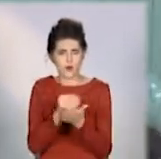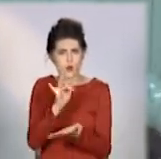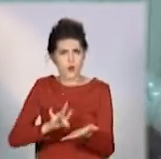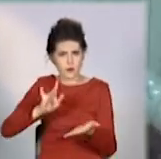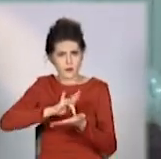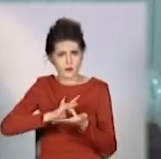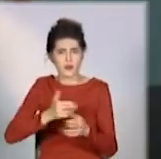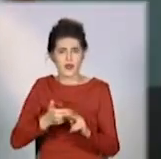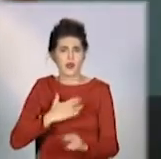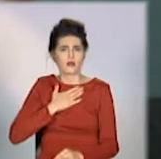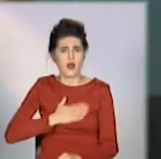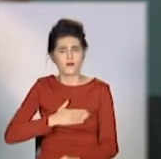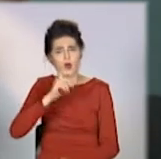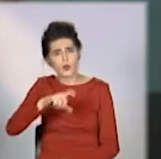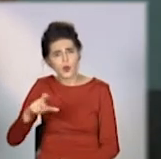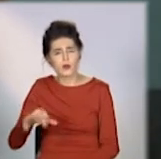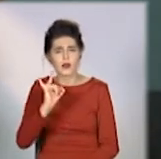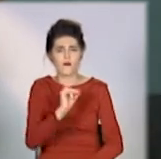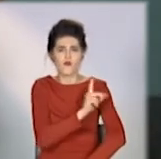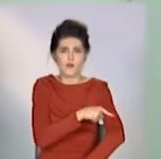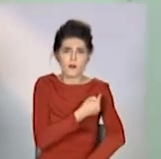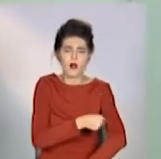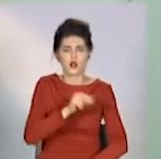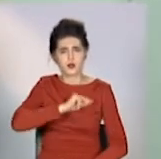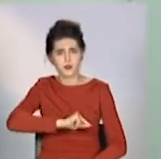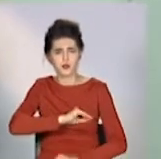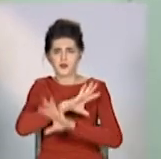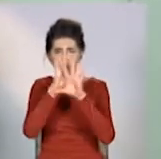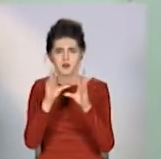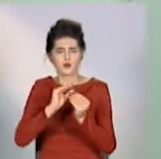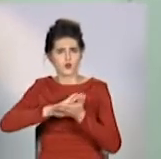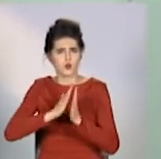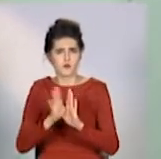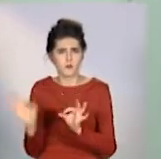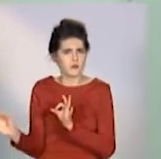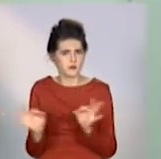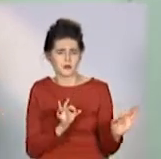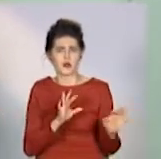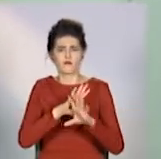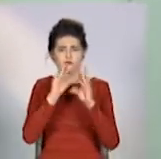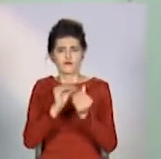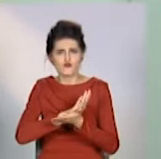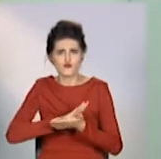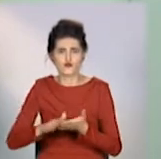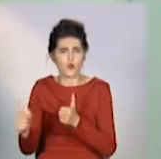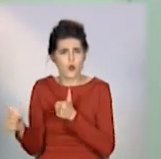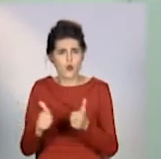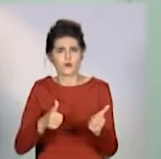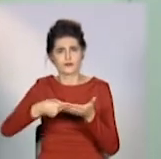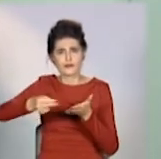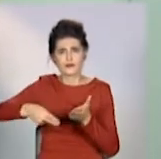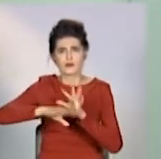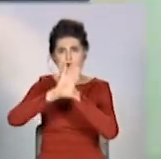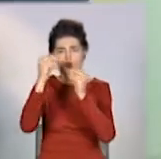Задоволені як пацієнти, так і медики. Прекрасні умови, світло, чисто, красиво, художественна розпис, яка